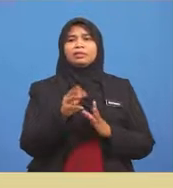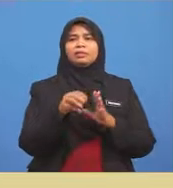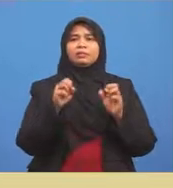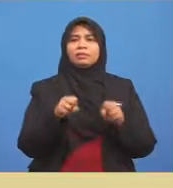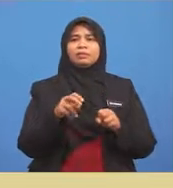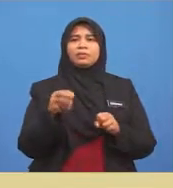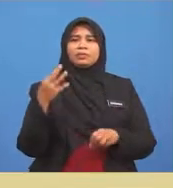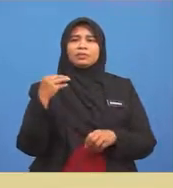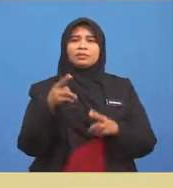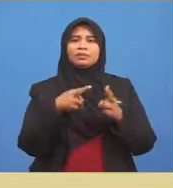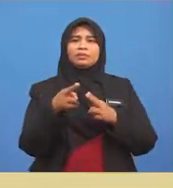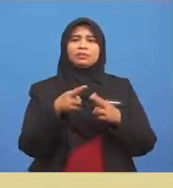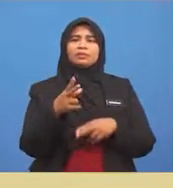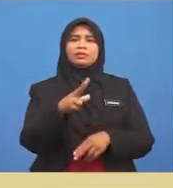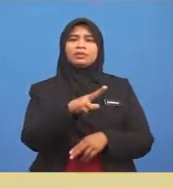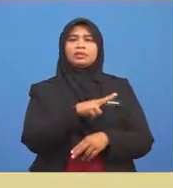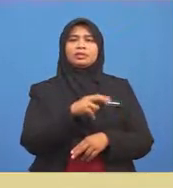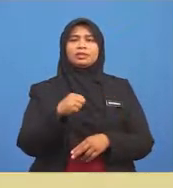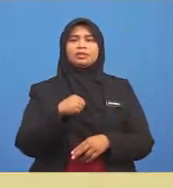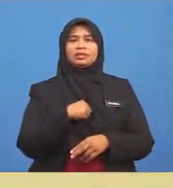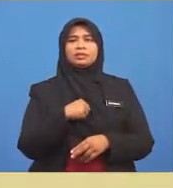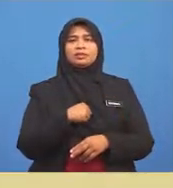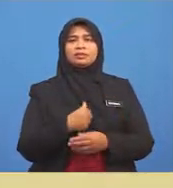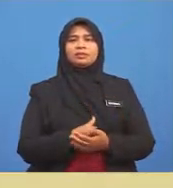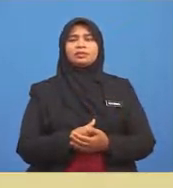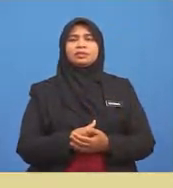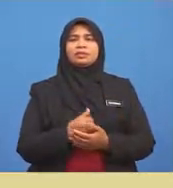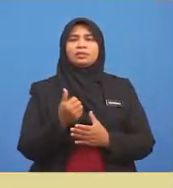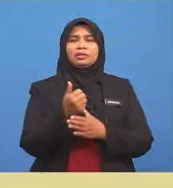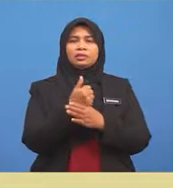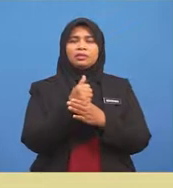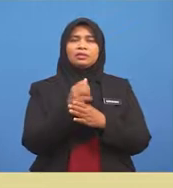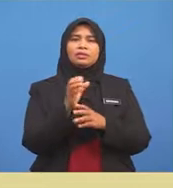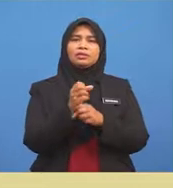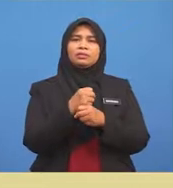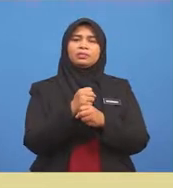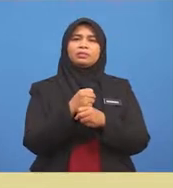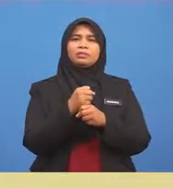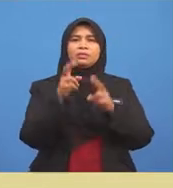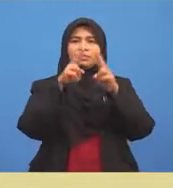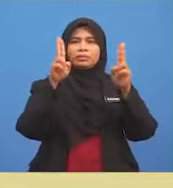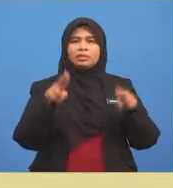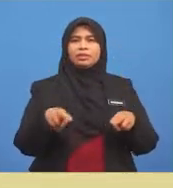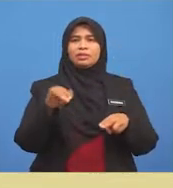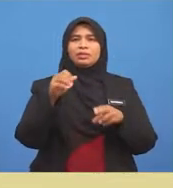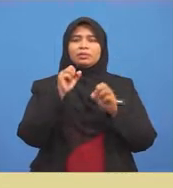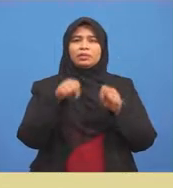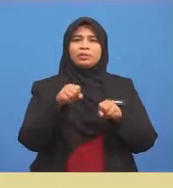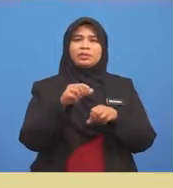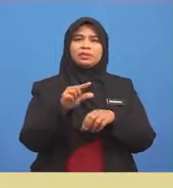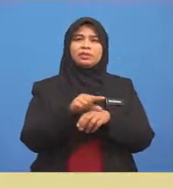mereka mengurus harta sendiri. Antara bentuk ujian yang boleh digunakan ialah,